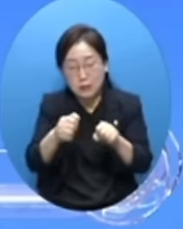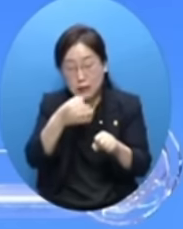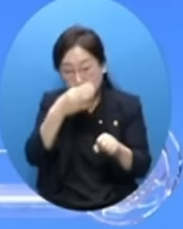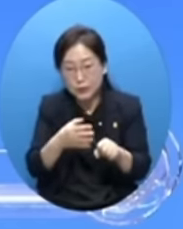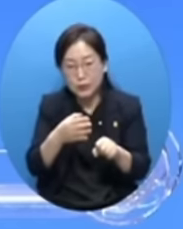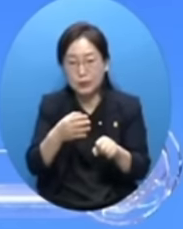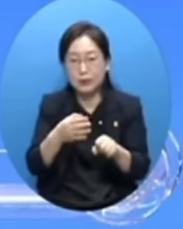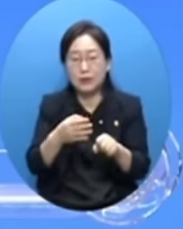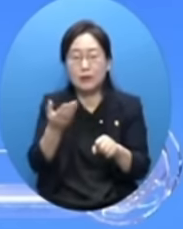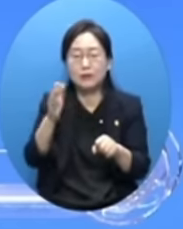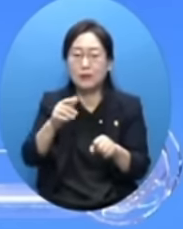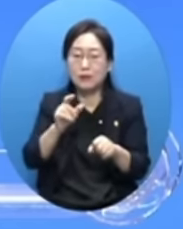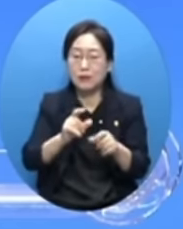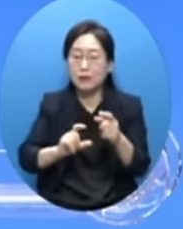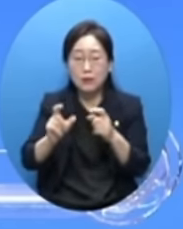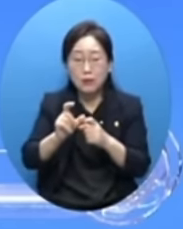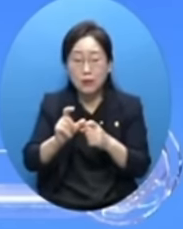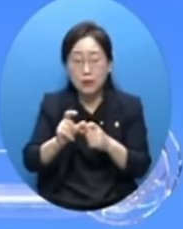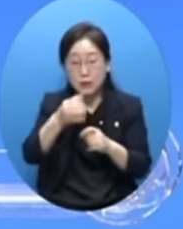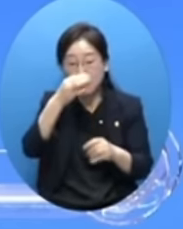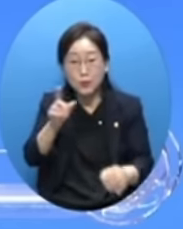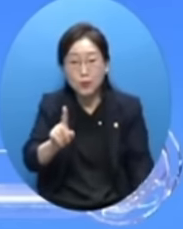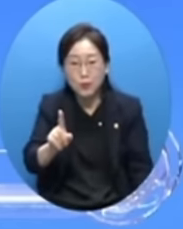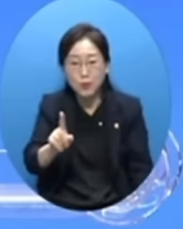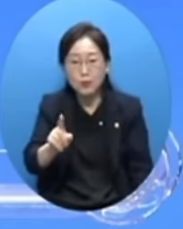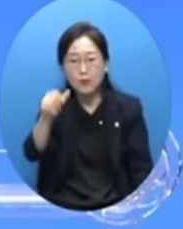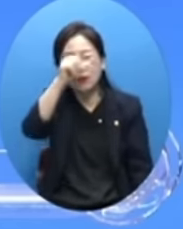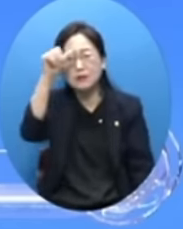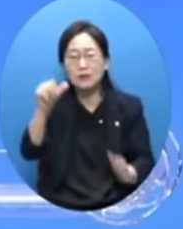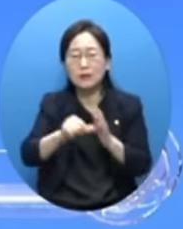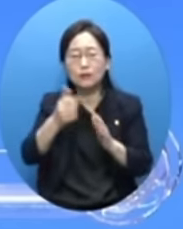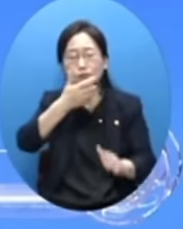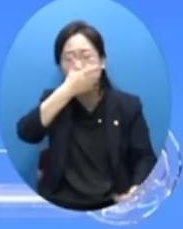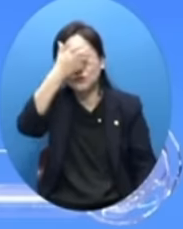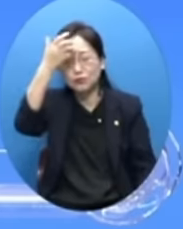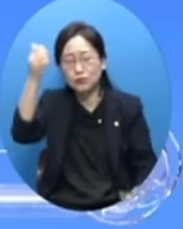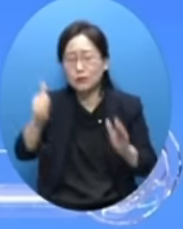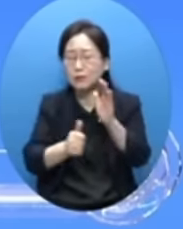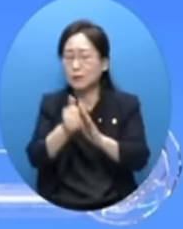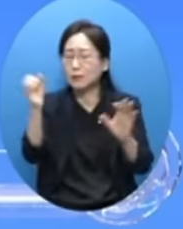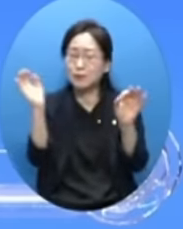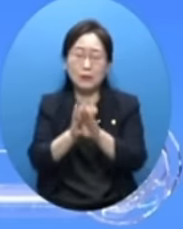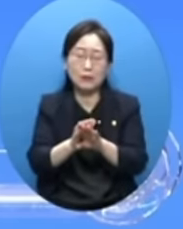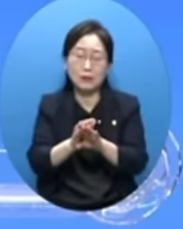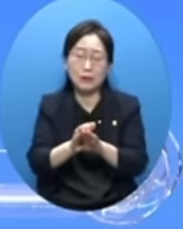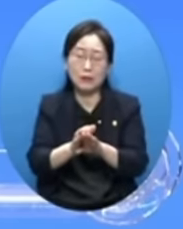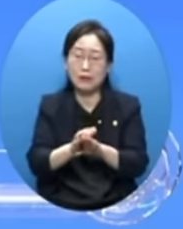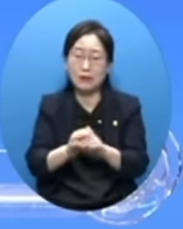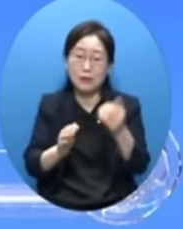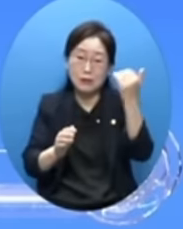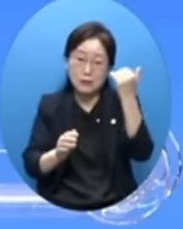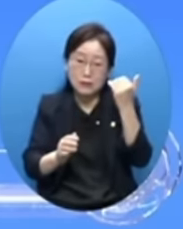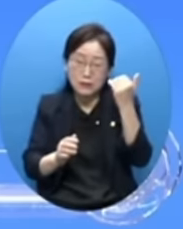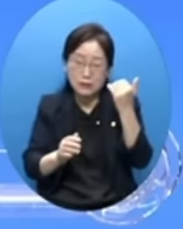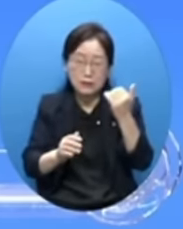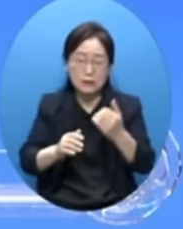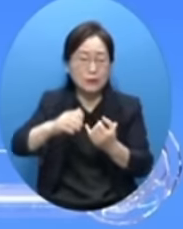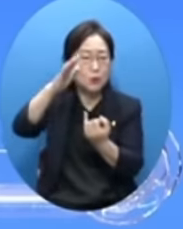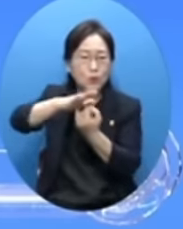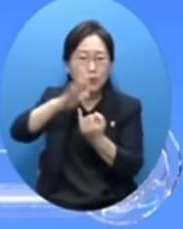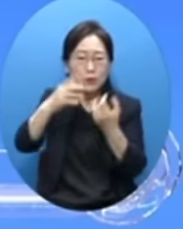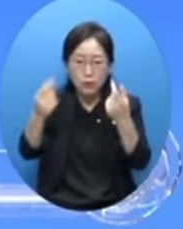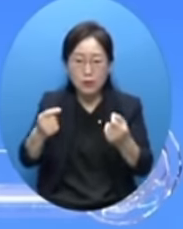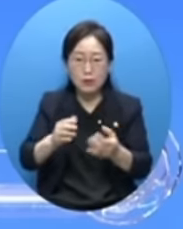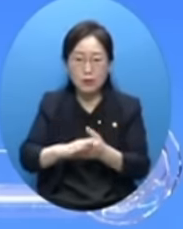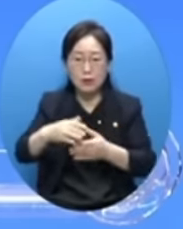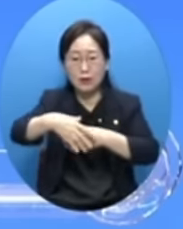것은 인생에 꿈과 희망이 보이지 않은 것입니다. 이제 키는 더 이상 크자고 난쟁이가 됐고